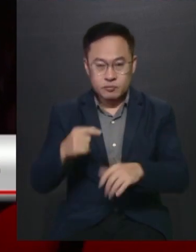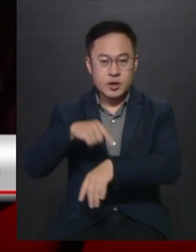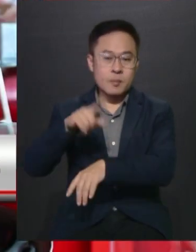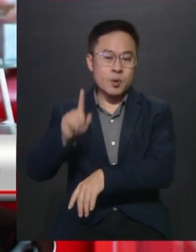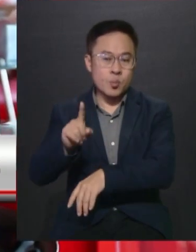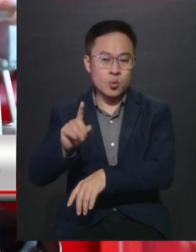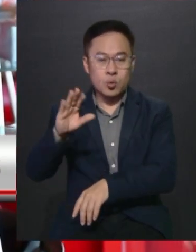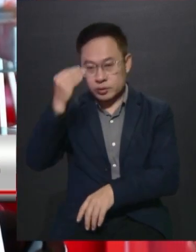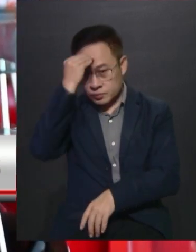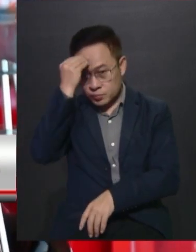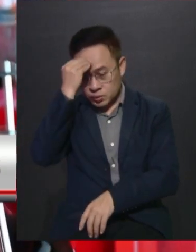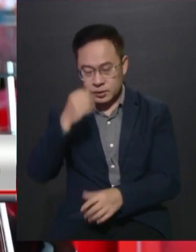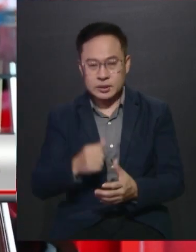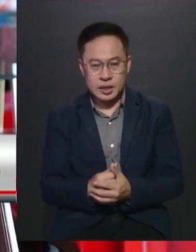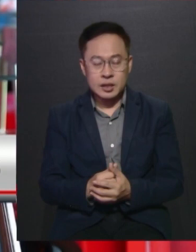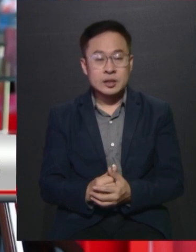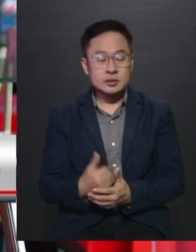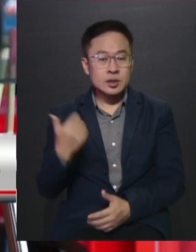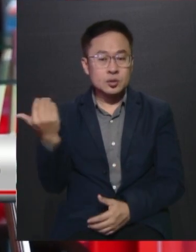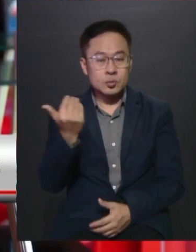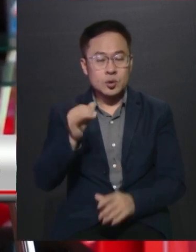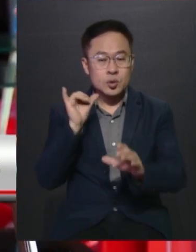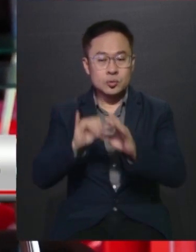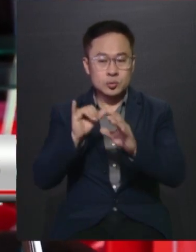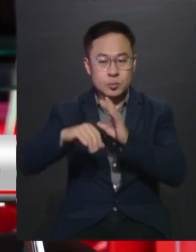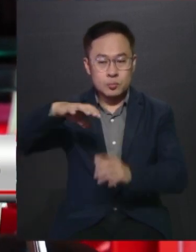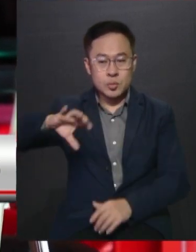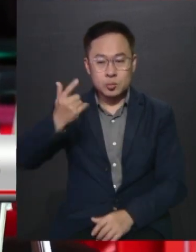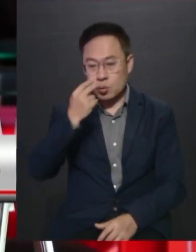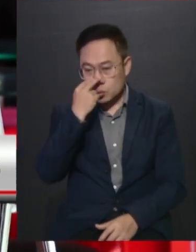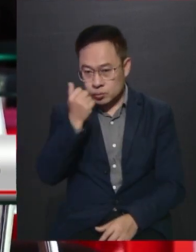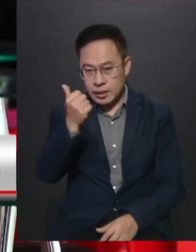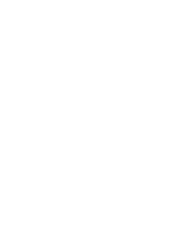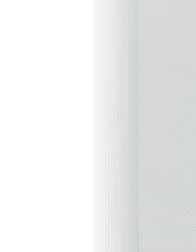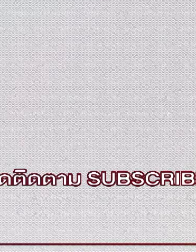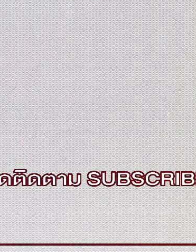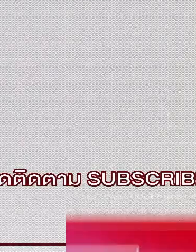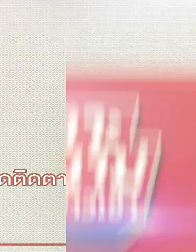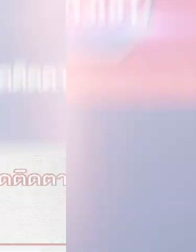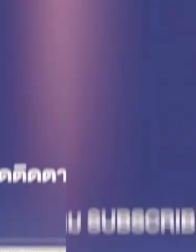งตรงแล้วก็จะมีการถ่ายทอดสดผ่านทาง YouTube ของเมืองทองด้วยเช่นเดียวกันค่ะ